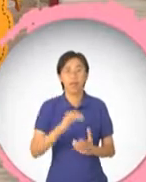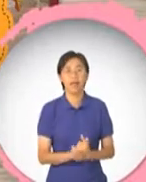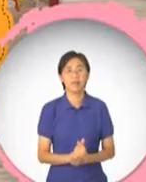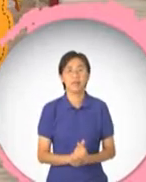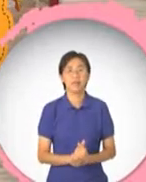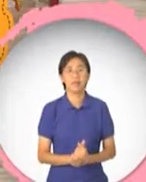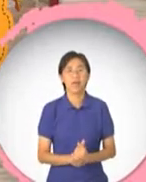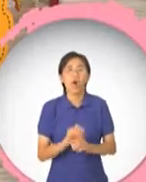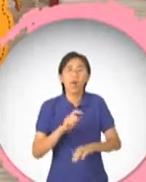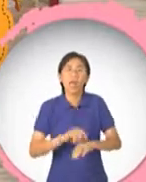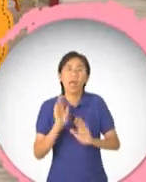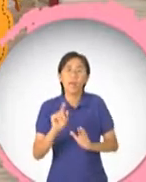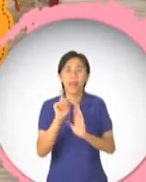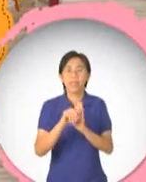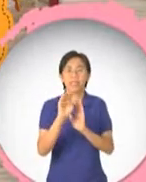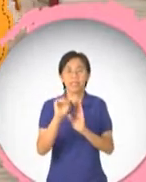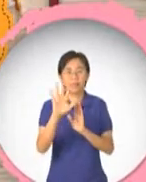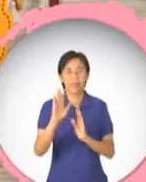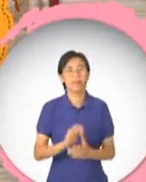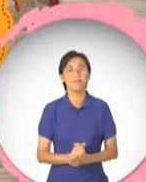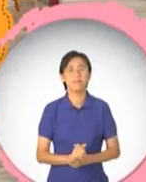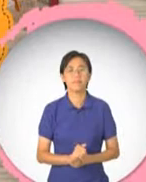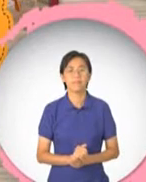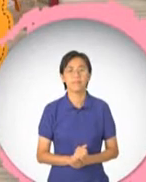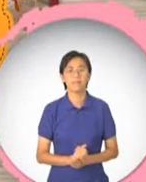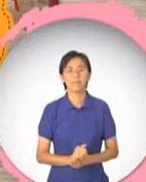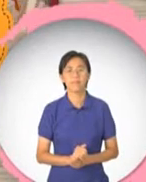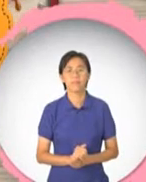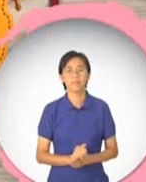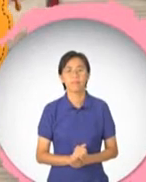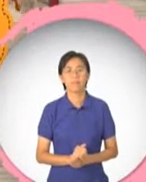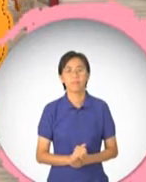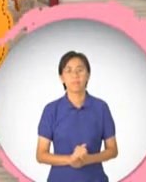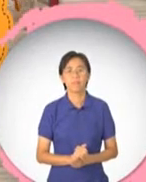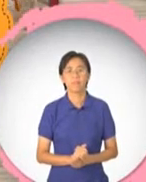จะใช้เวลาประมาณสัก45นาที 45นาทีนะครับ หรือถ้าอุณหภูมิสู